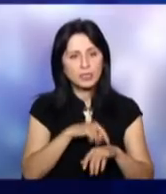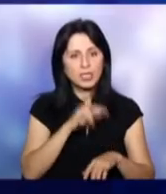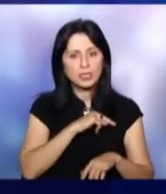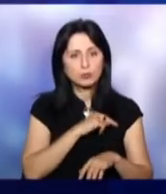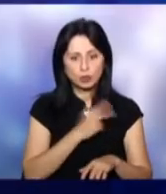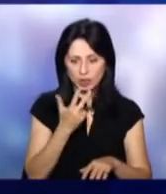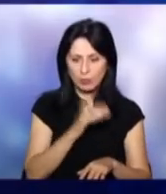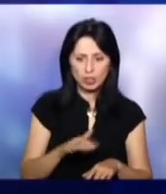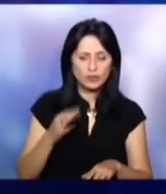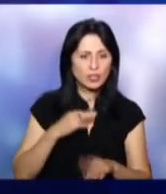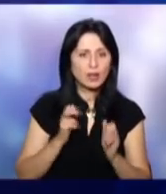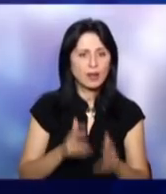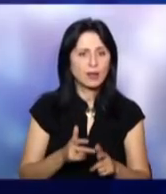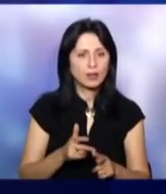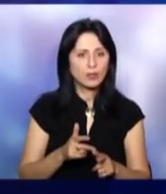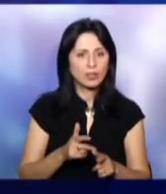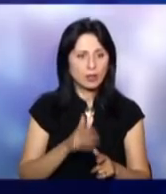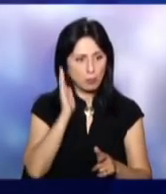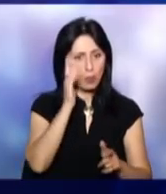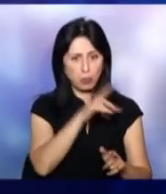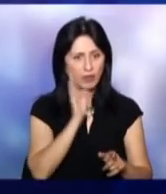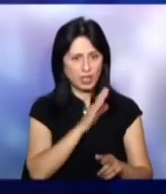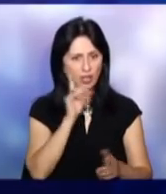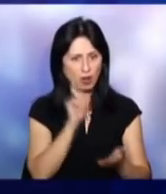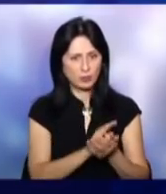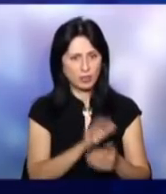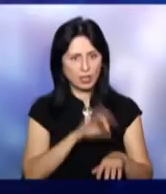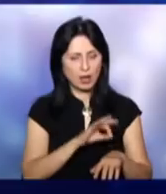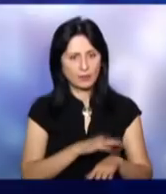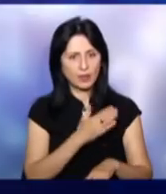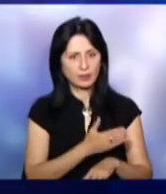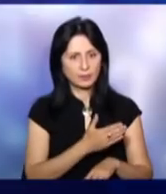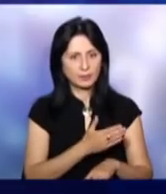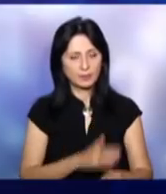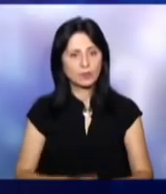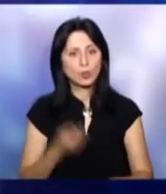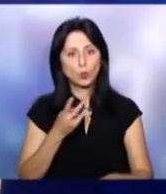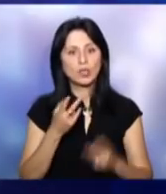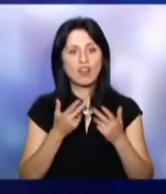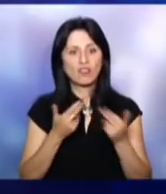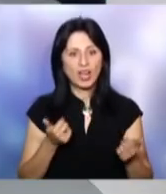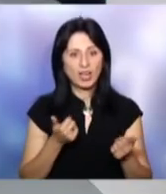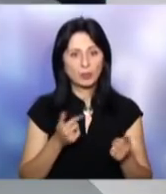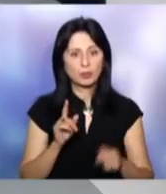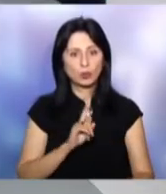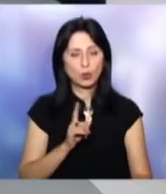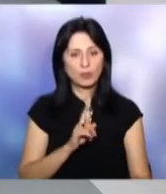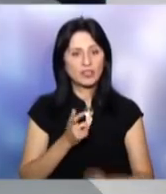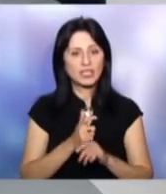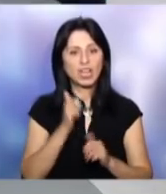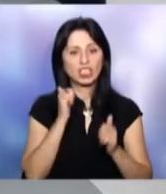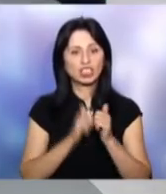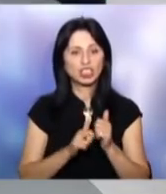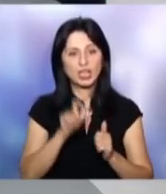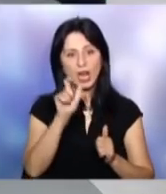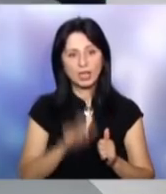ისეთი ფუნდამენტური უფლება, რომელიც ალბათ არ გახდის, ხო? ისეთ სამუშაო გარემოს შეუქმნის. თუმცა ჩვენ უნდა ვაღიაროთ ასევე, ნათია, რომ ძალიან